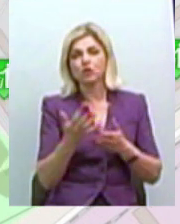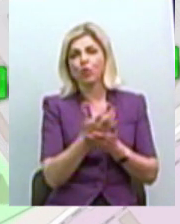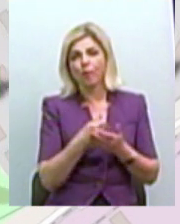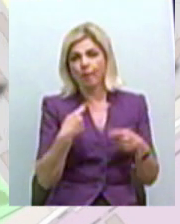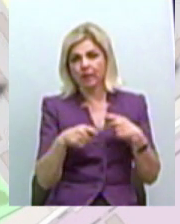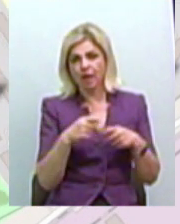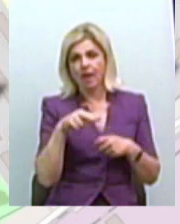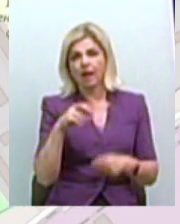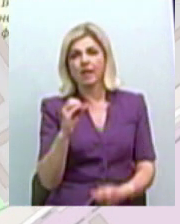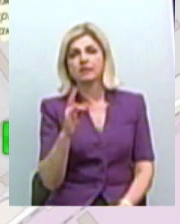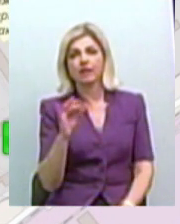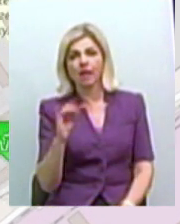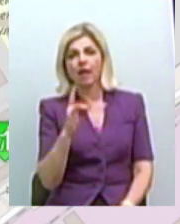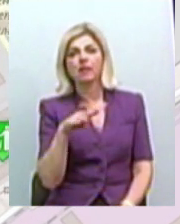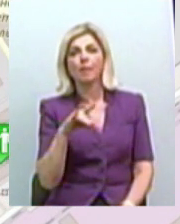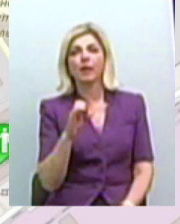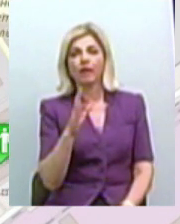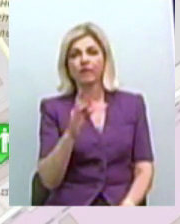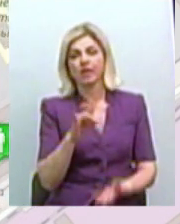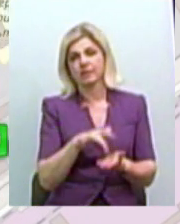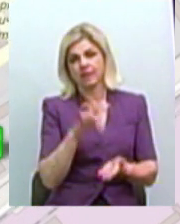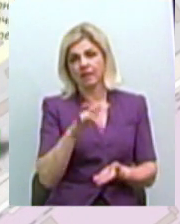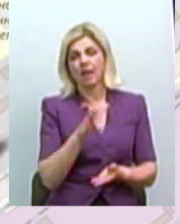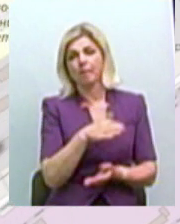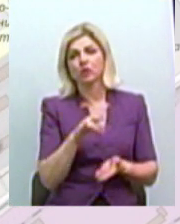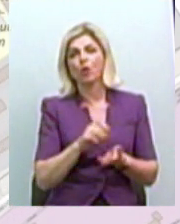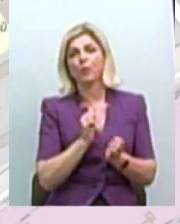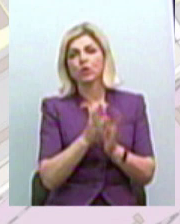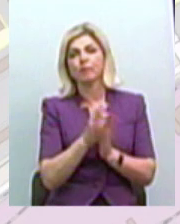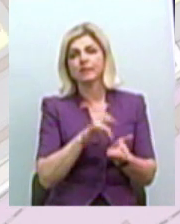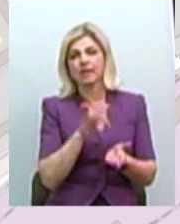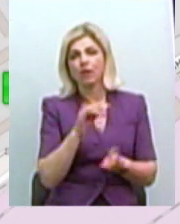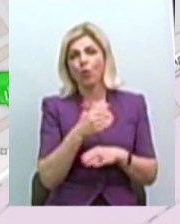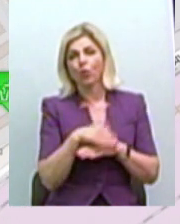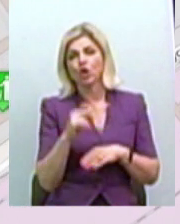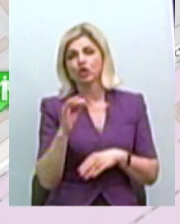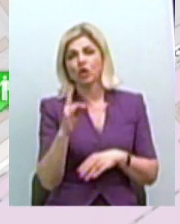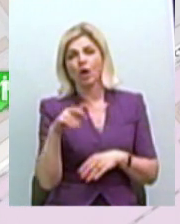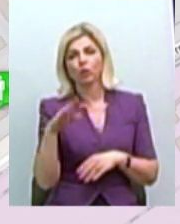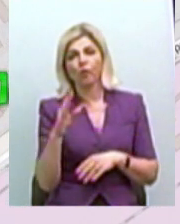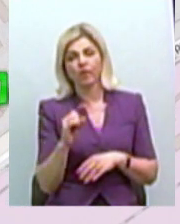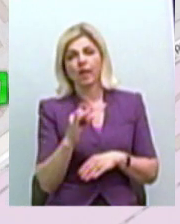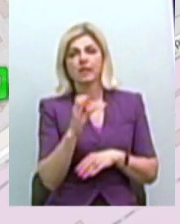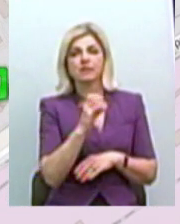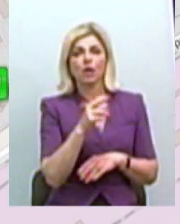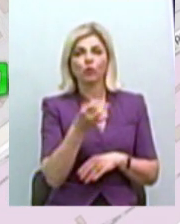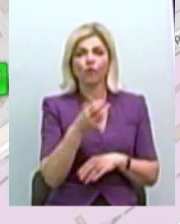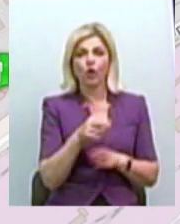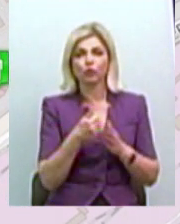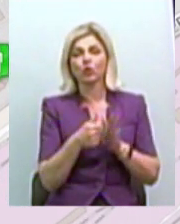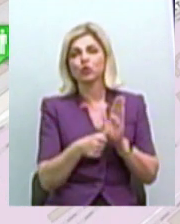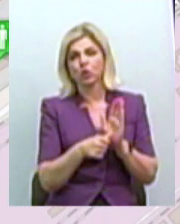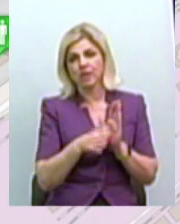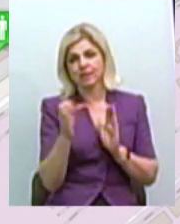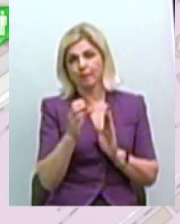у Лісках та на Намиві і в центрі між проспектом Центральним та вулицею Чкалова і відрізком Садова, від Садової до 6-ї